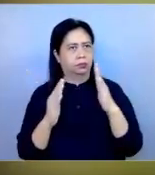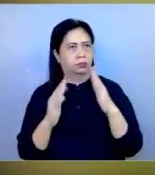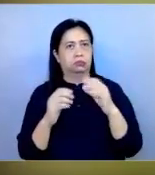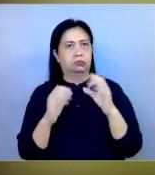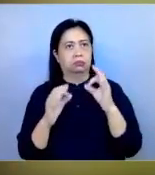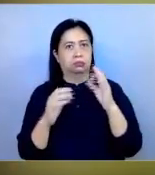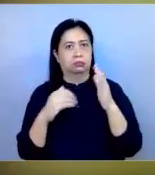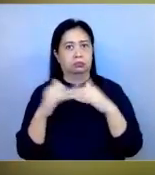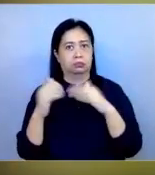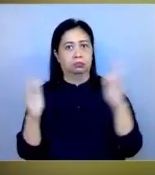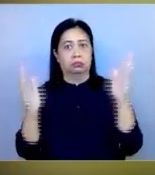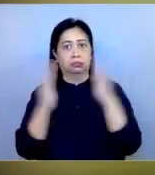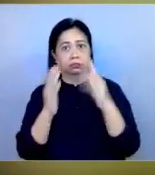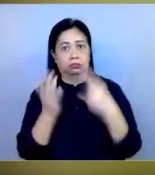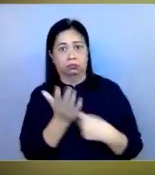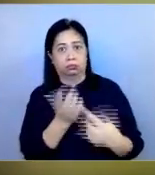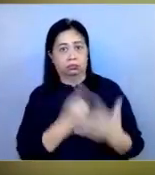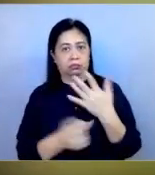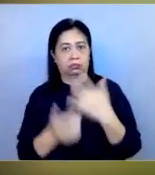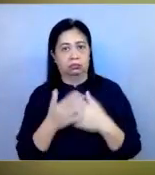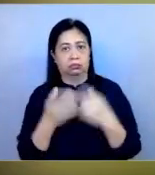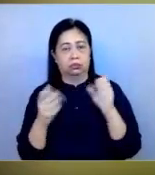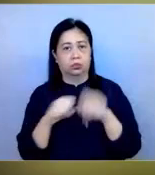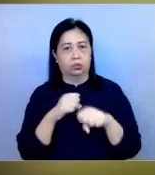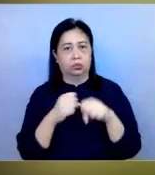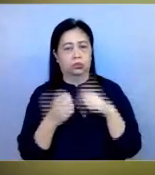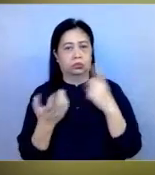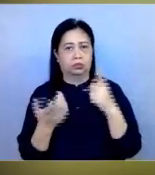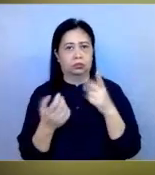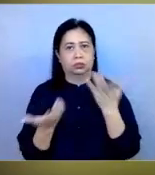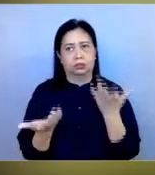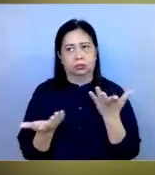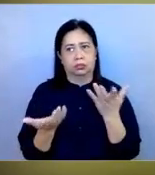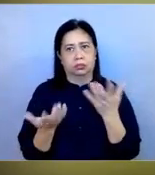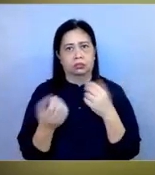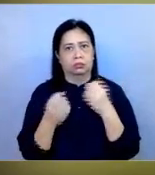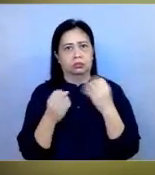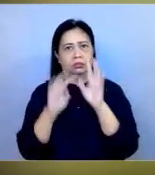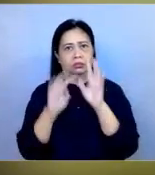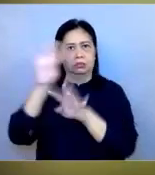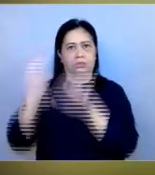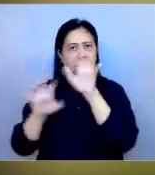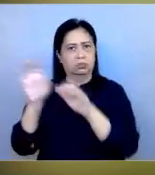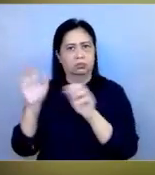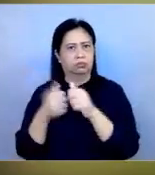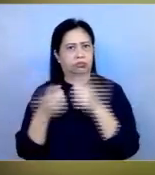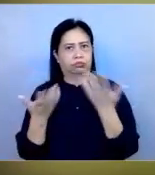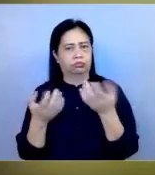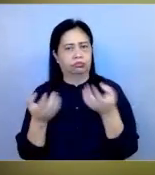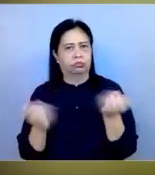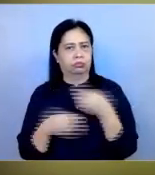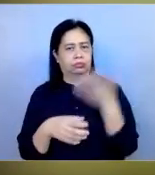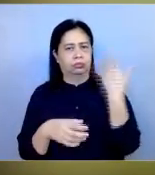in the debate in order to answer many questions about her performance in office,